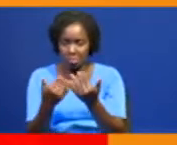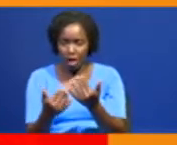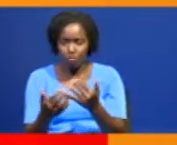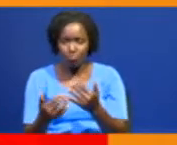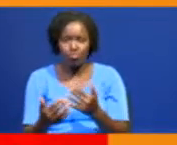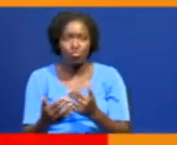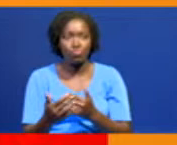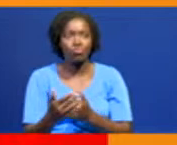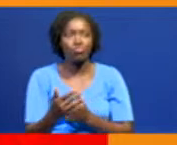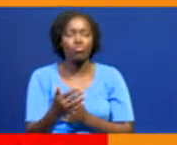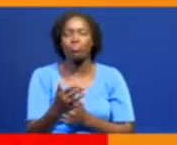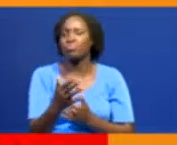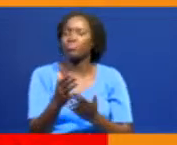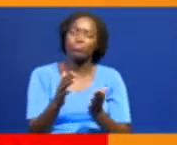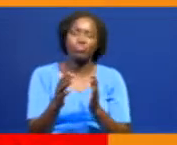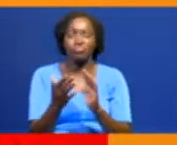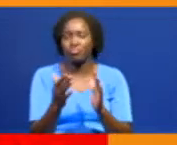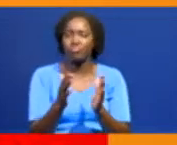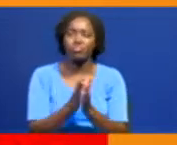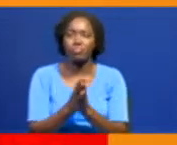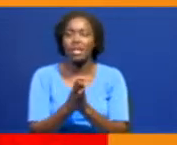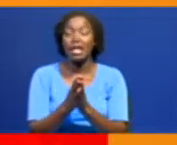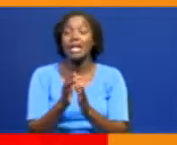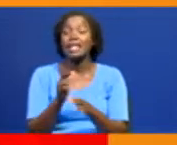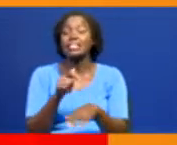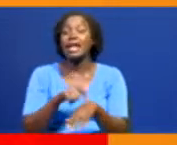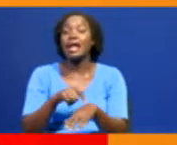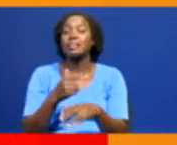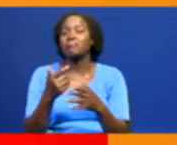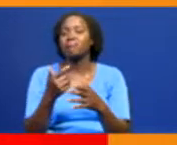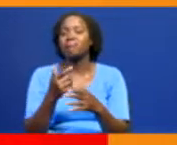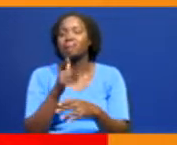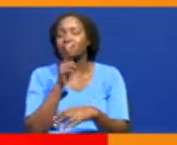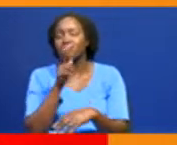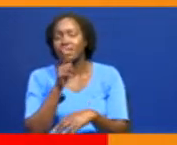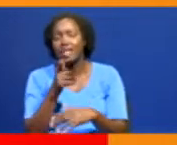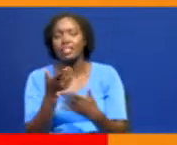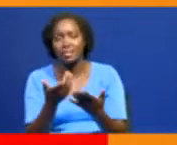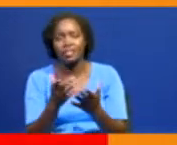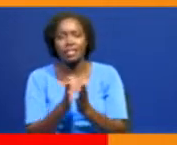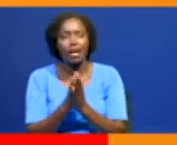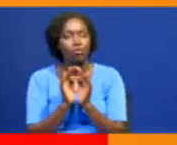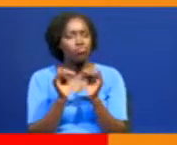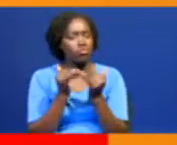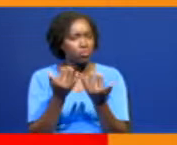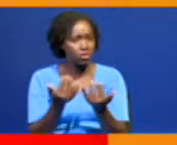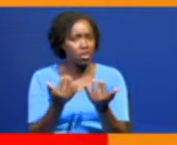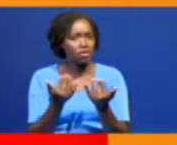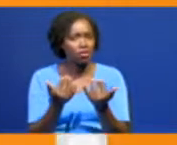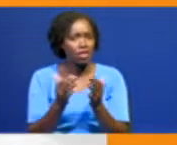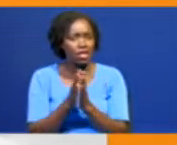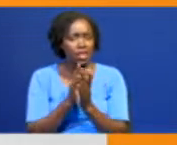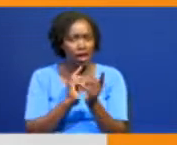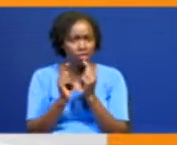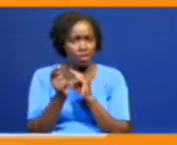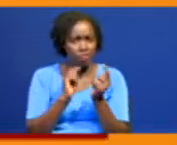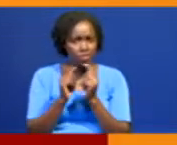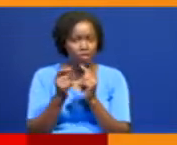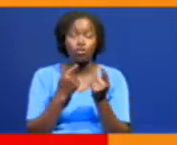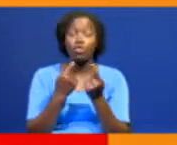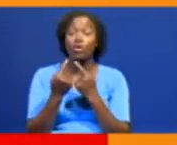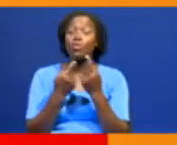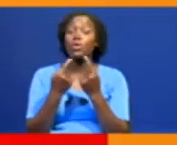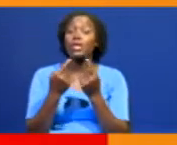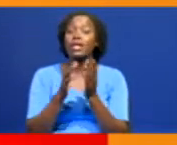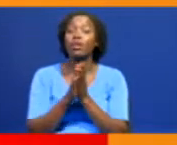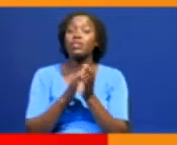ama ambayo huanza mwendo wa saa 6 hadi hapo saa 7 kamili. Hapo tulianza na taarifa, sasa hivi tumeingia kwenye tamrini. Tutakuwa tunazungumza